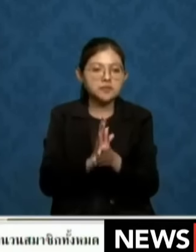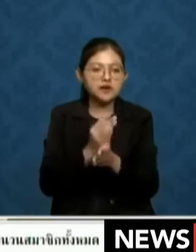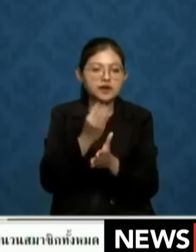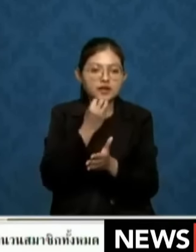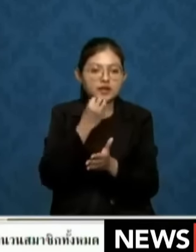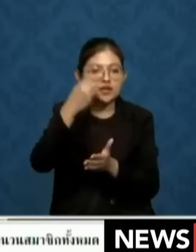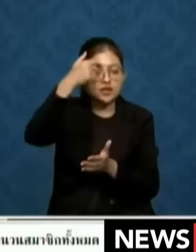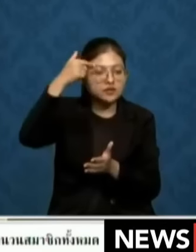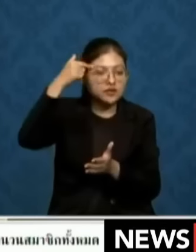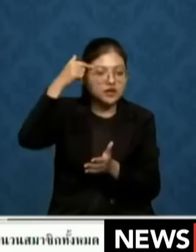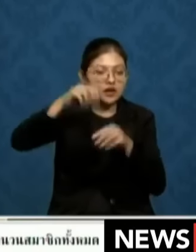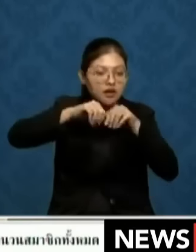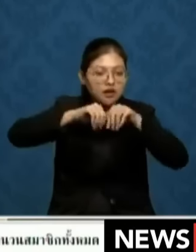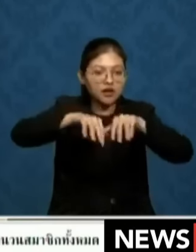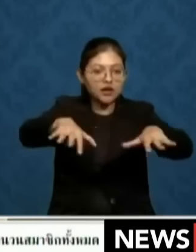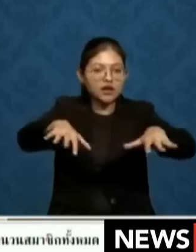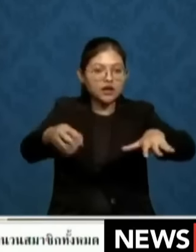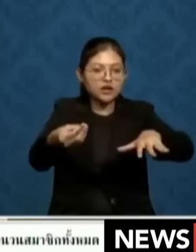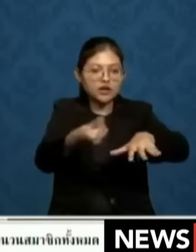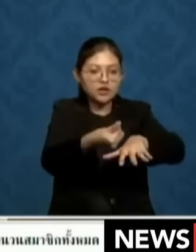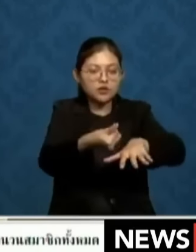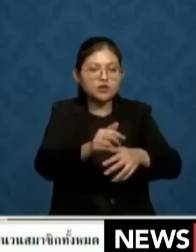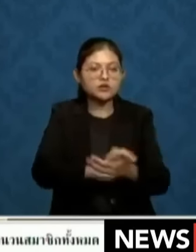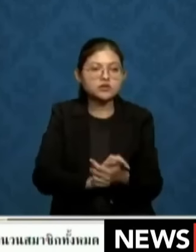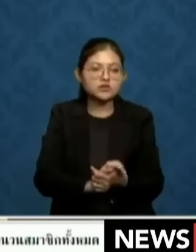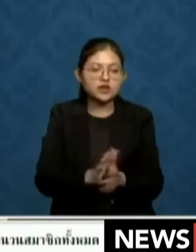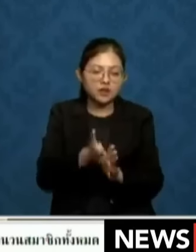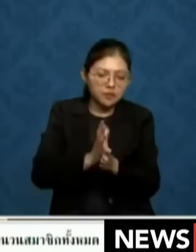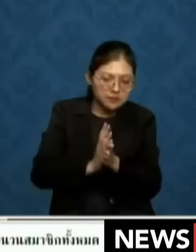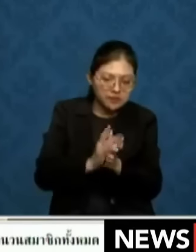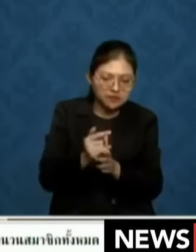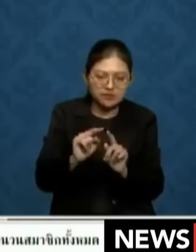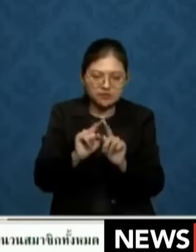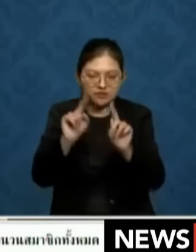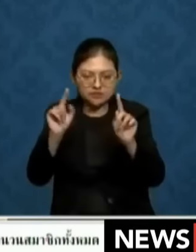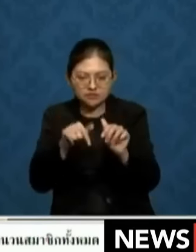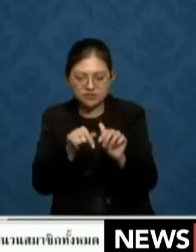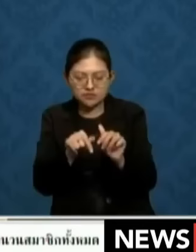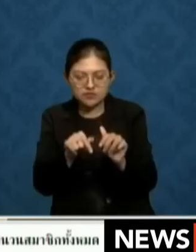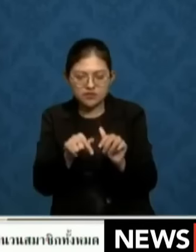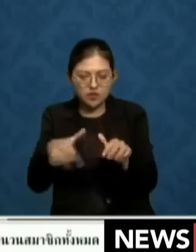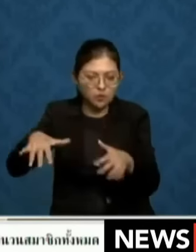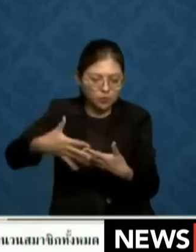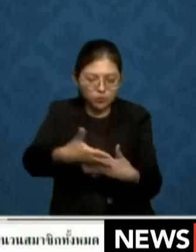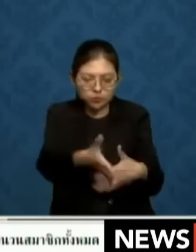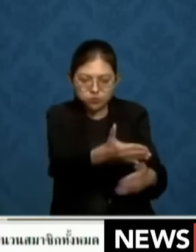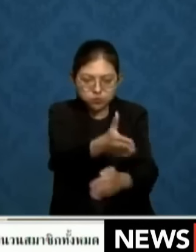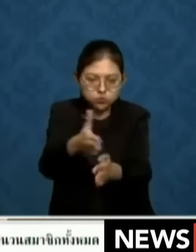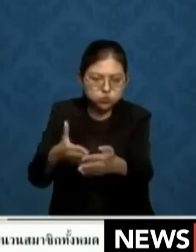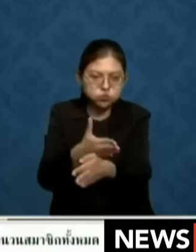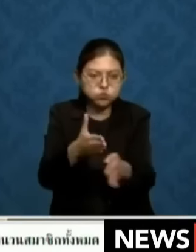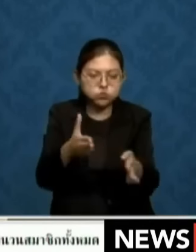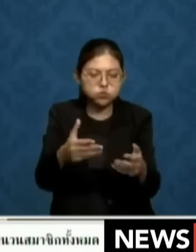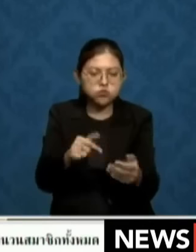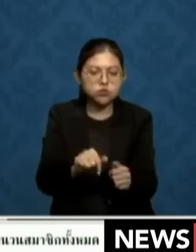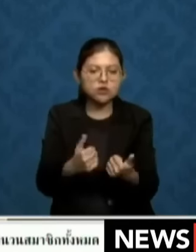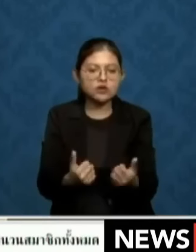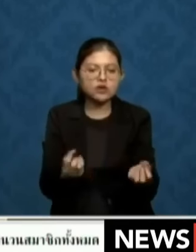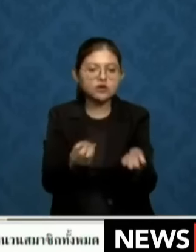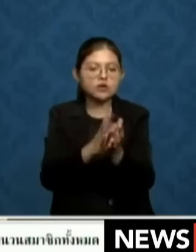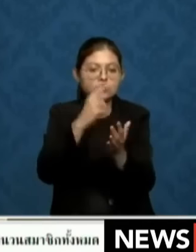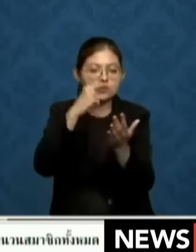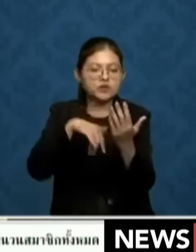มอ่ะเกี่ยวอะไรกับซาลาเปา28บาท ไม่แน่ใจ เอาล่ะนอกจากนี้การให้ชาวประมงไปปราบปลาหมอคางดำโดยใช้เ